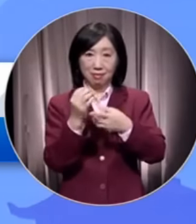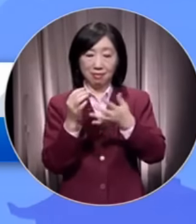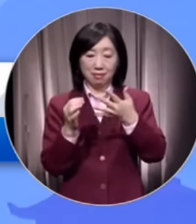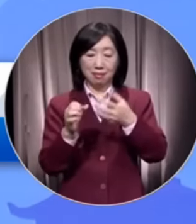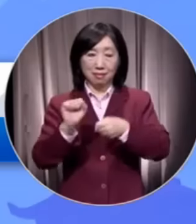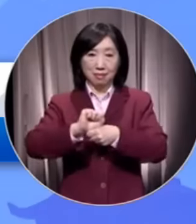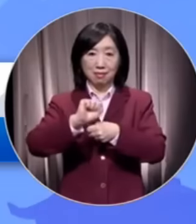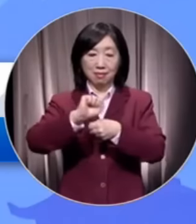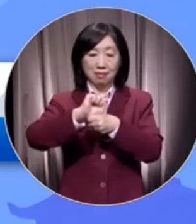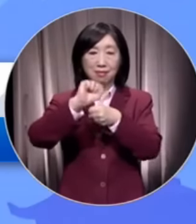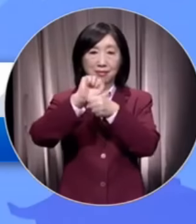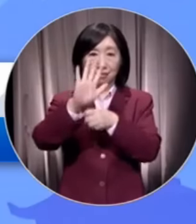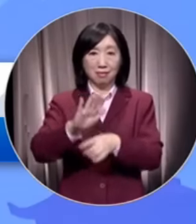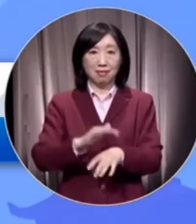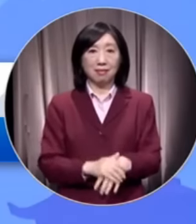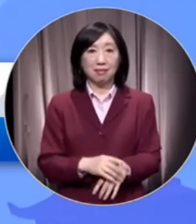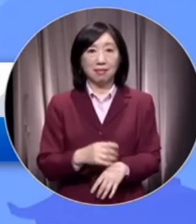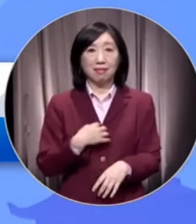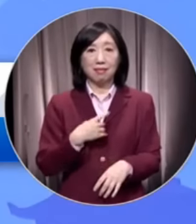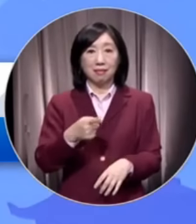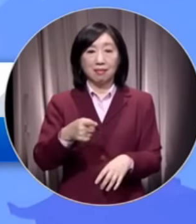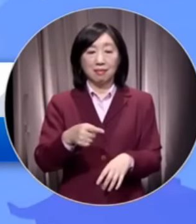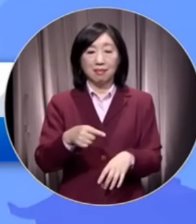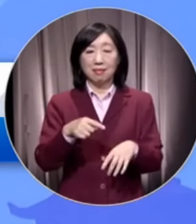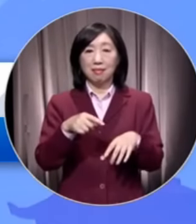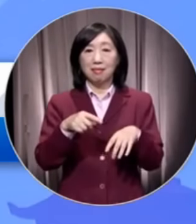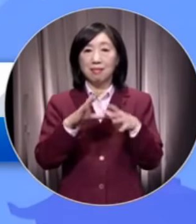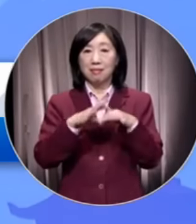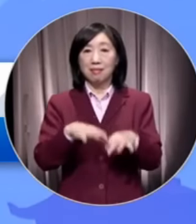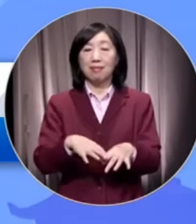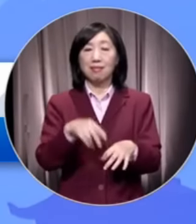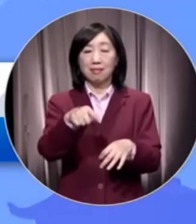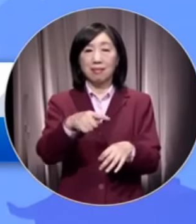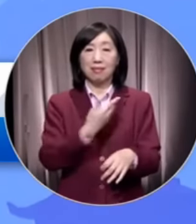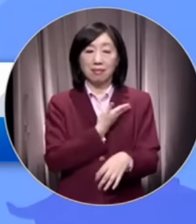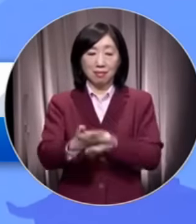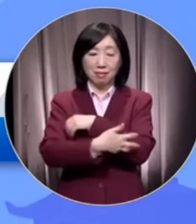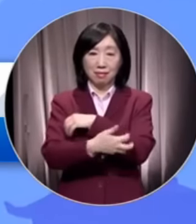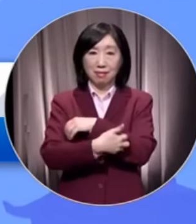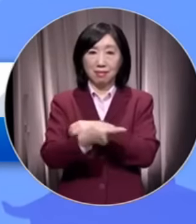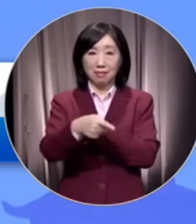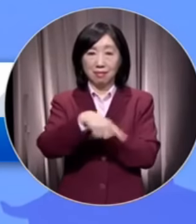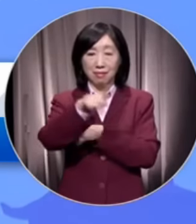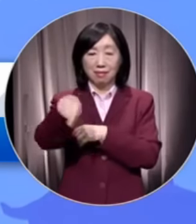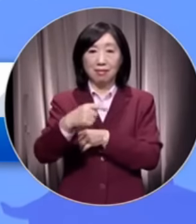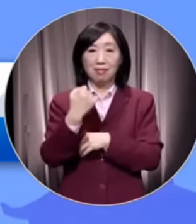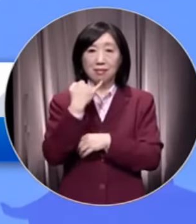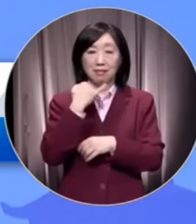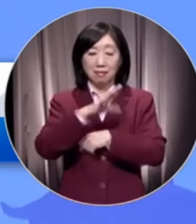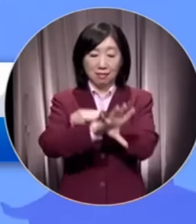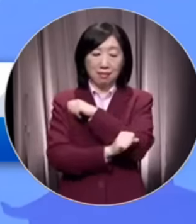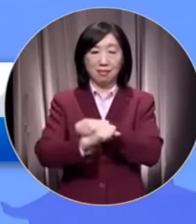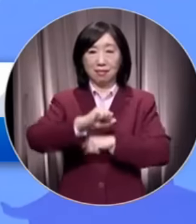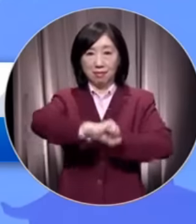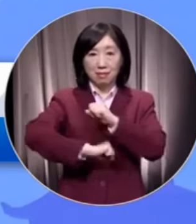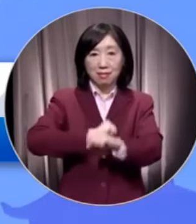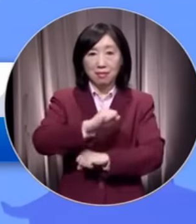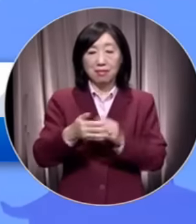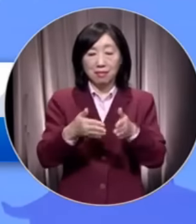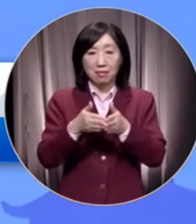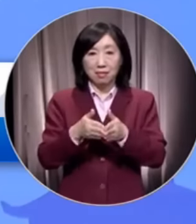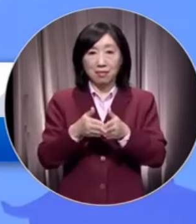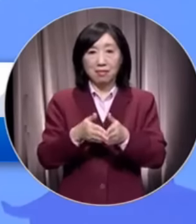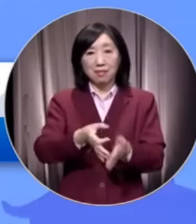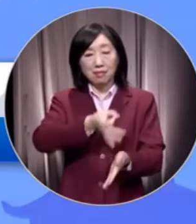工资法。我们调最低工资法是为了要让我们的劳工有基本的生活的需求